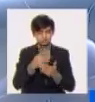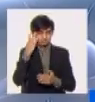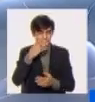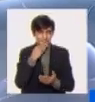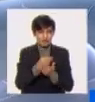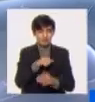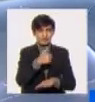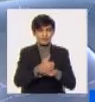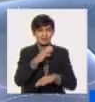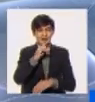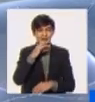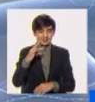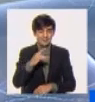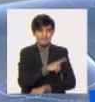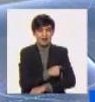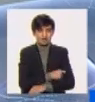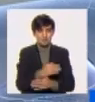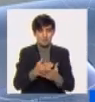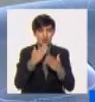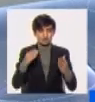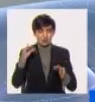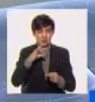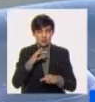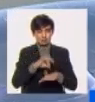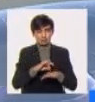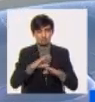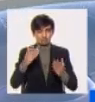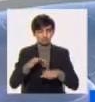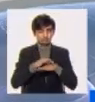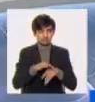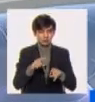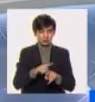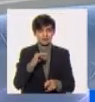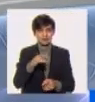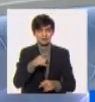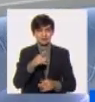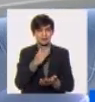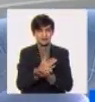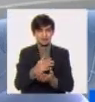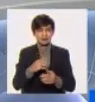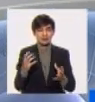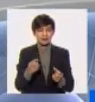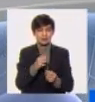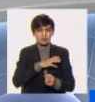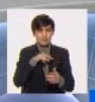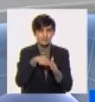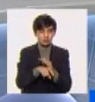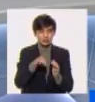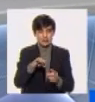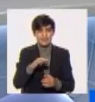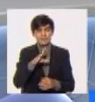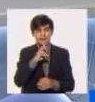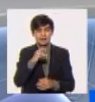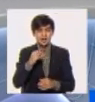главный санитарный врач объяснила большим количеством завозных случаев. Это означает, что сохраняется не только внутренняя, но и